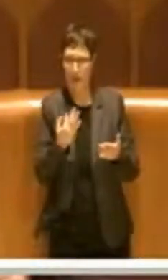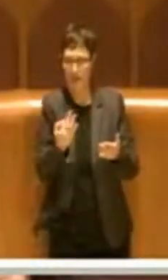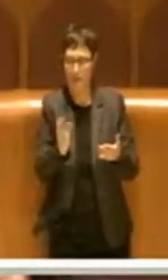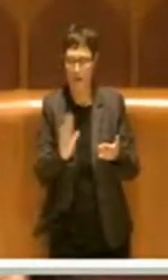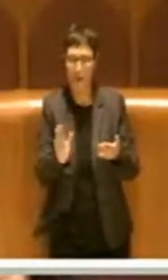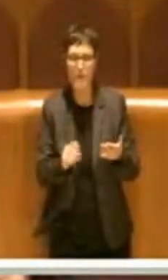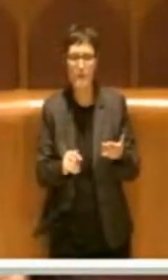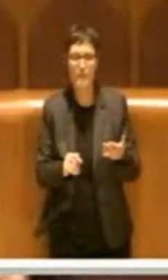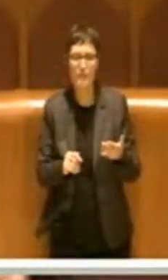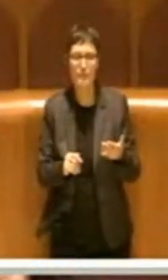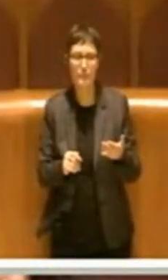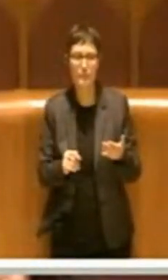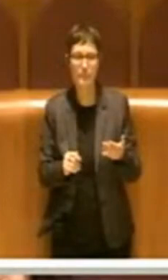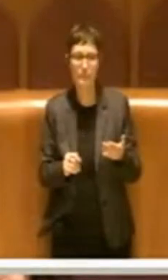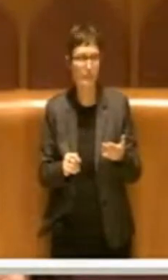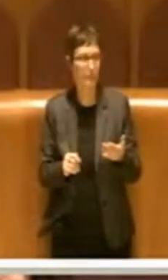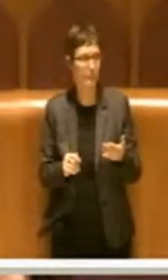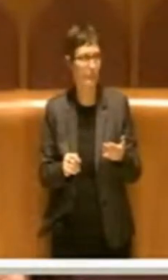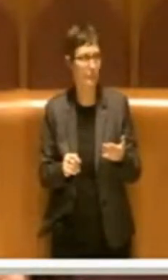perfetto.